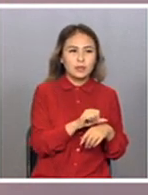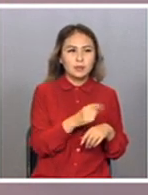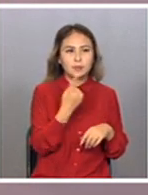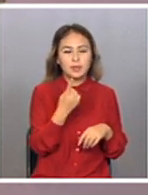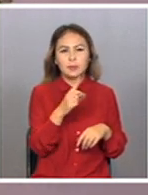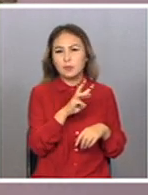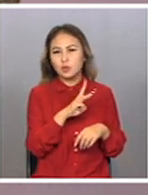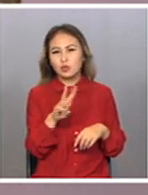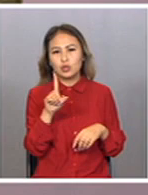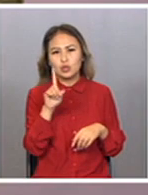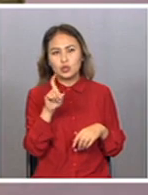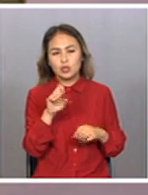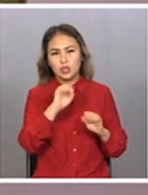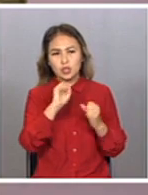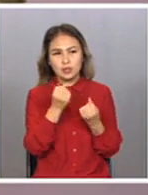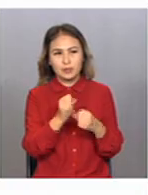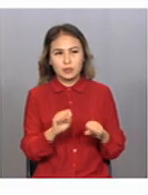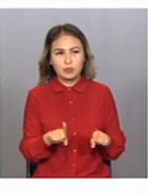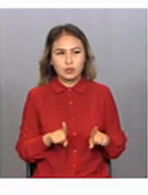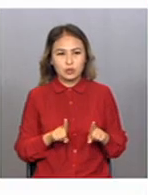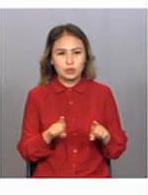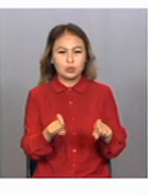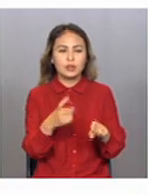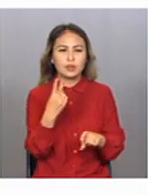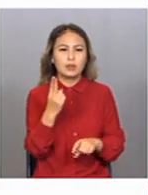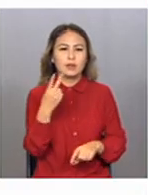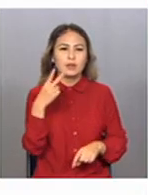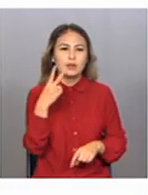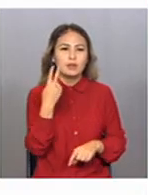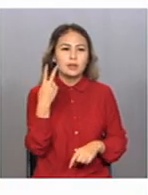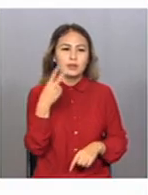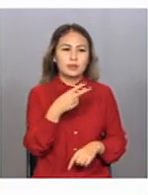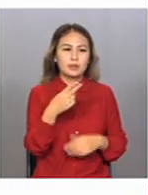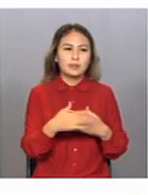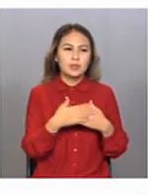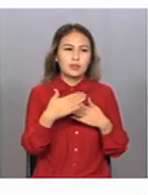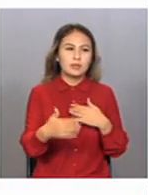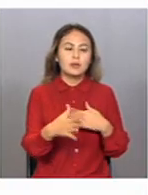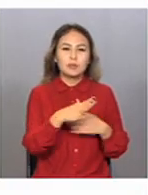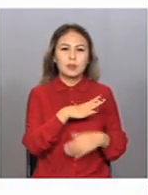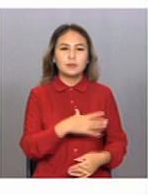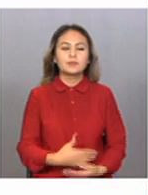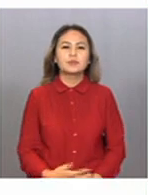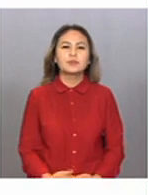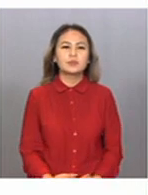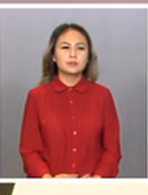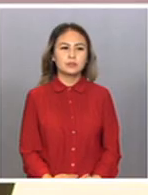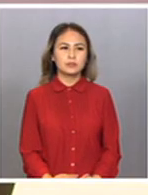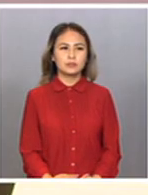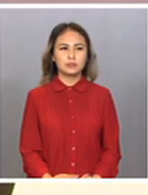метр қозғалыс жылдамдығымен 2000 метр арақашықтықты жүріп өткен